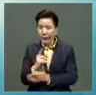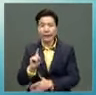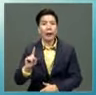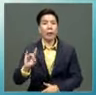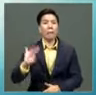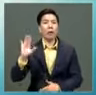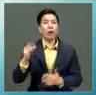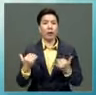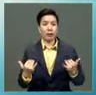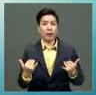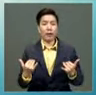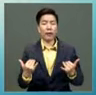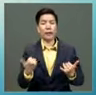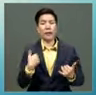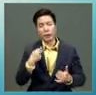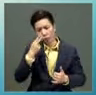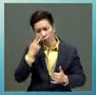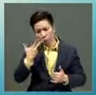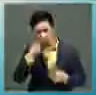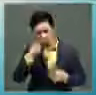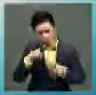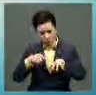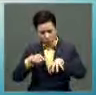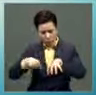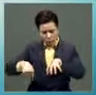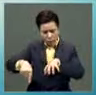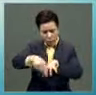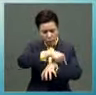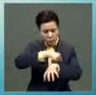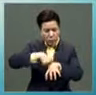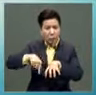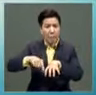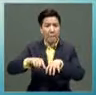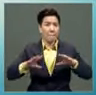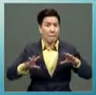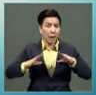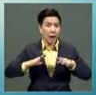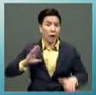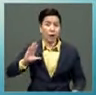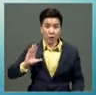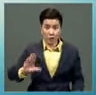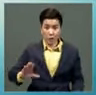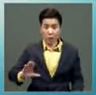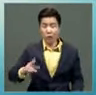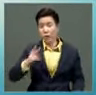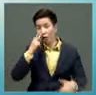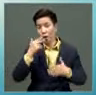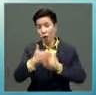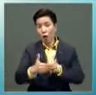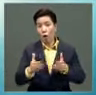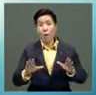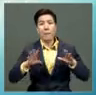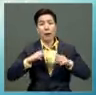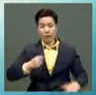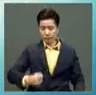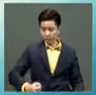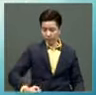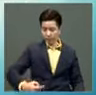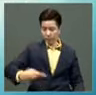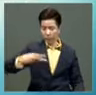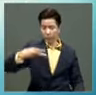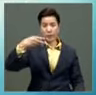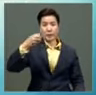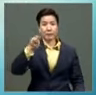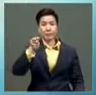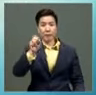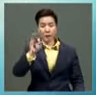านั้นการสำรวจสภาพสิ่งแวดล้อมของที่พักอาศัยนะครับห้องพักอยู่ชั้น19ลักษ